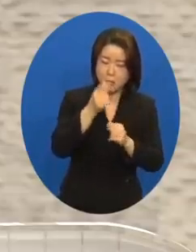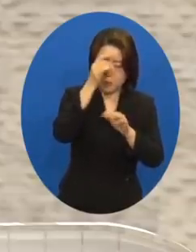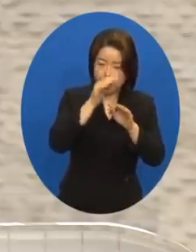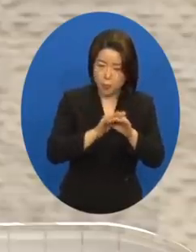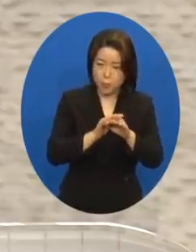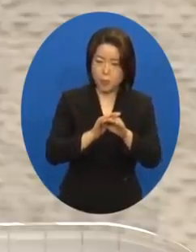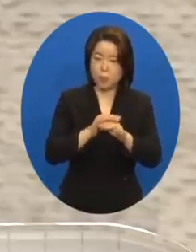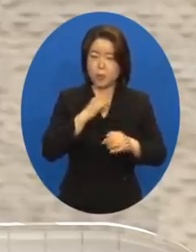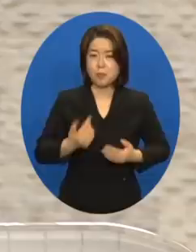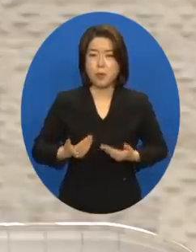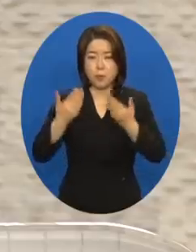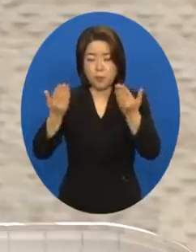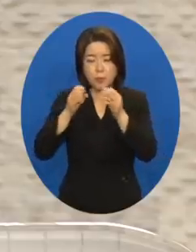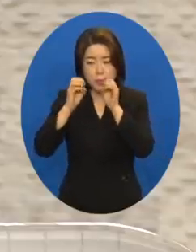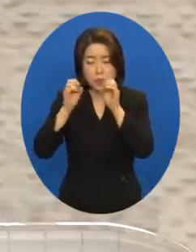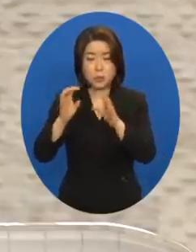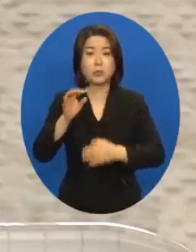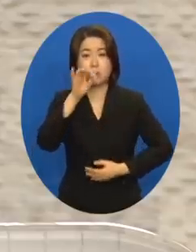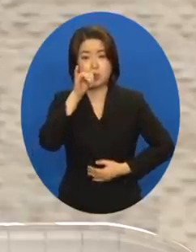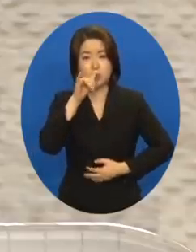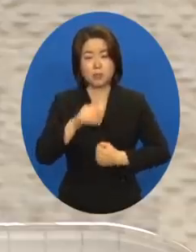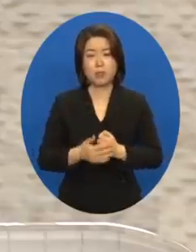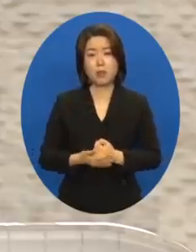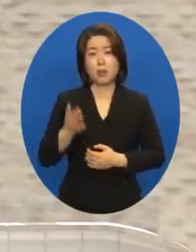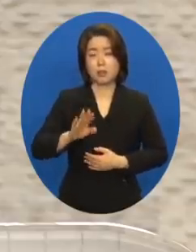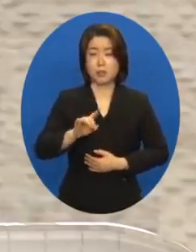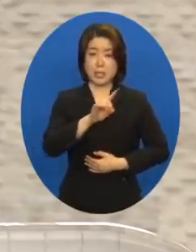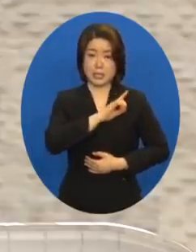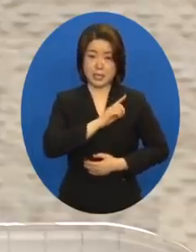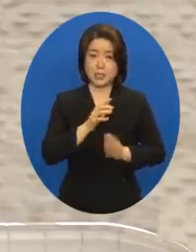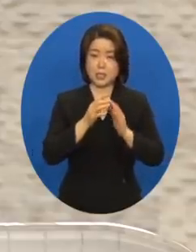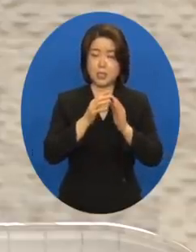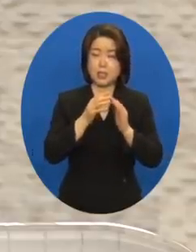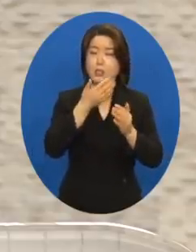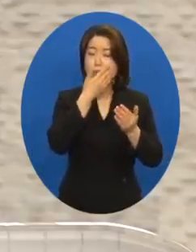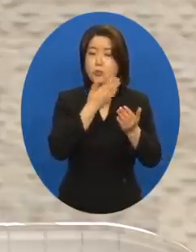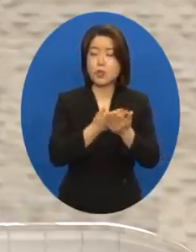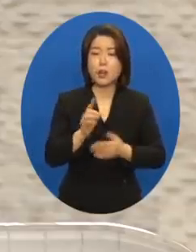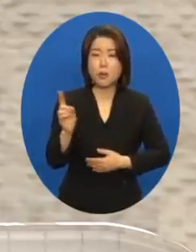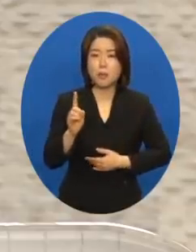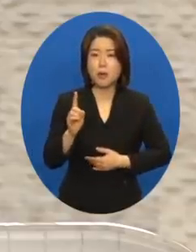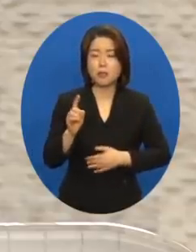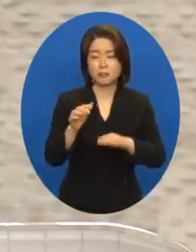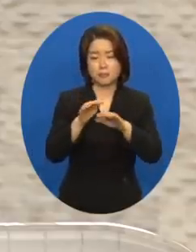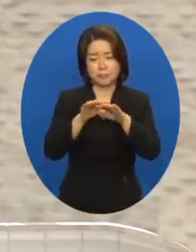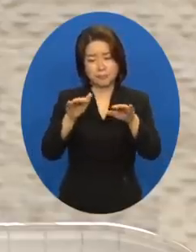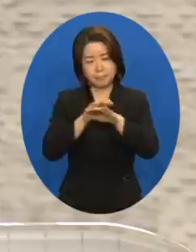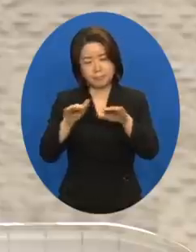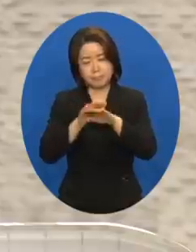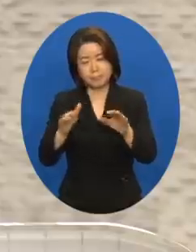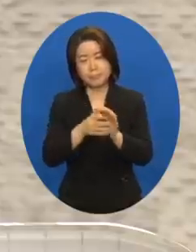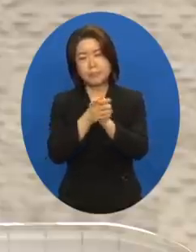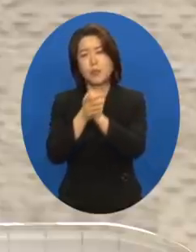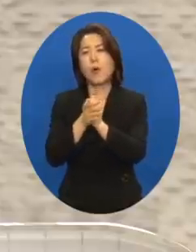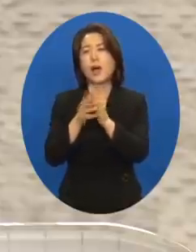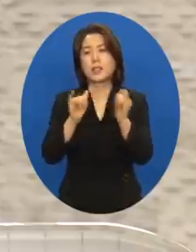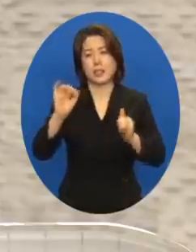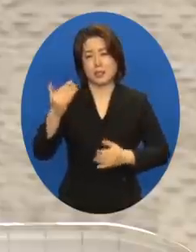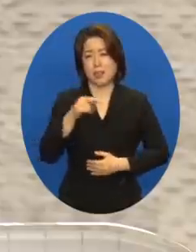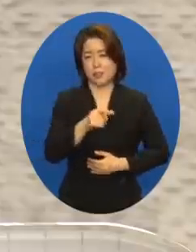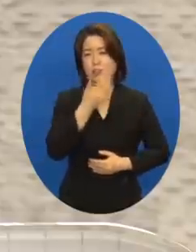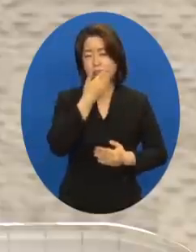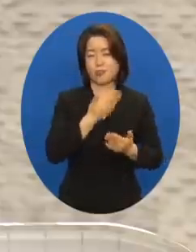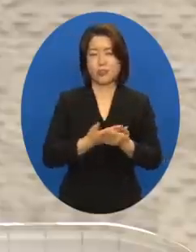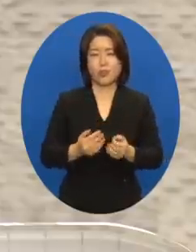하죠 가장 중요한 것은요 화 회사가 되는 것이 18절에 하나님께서는